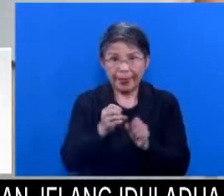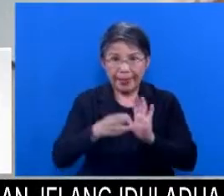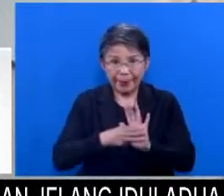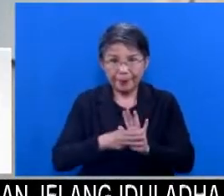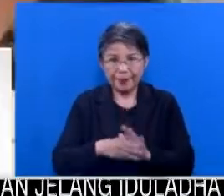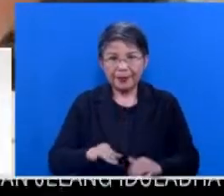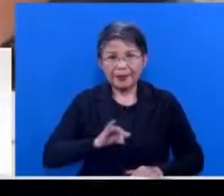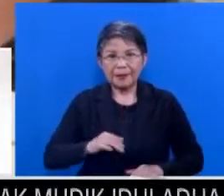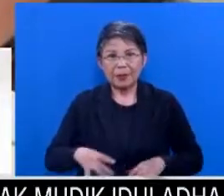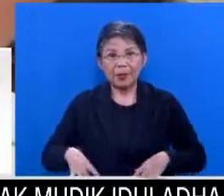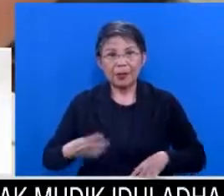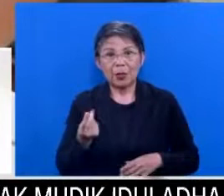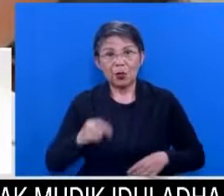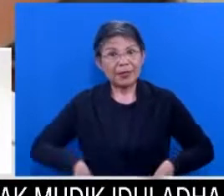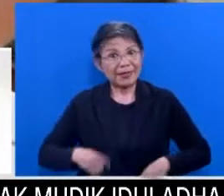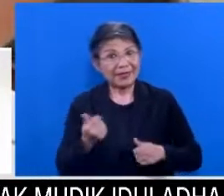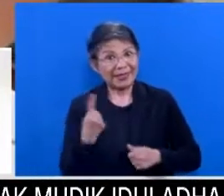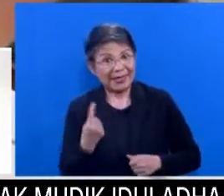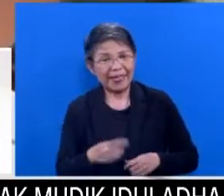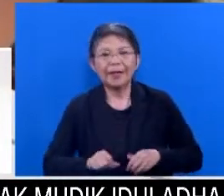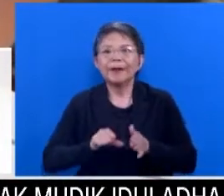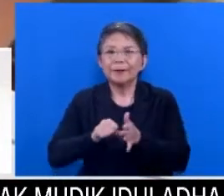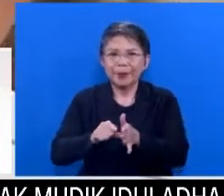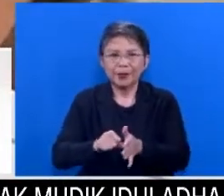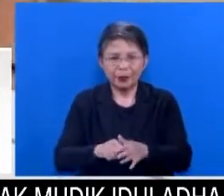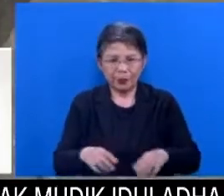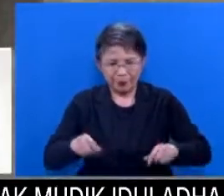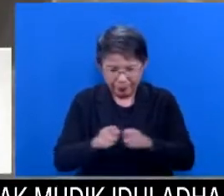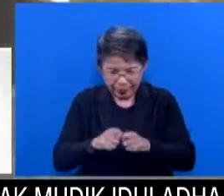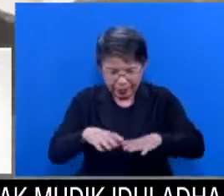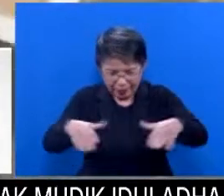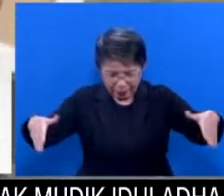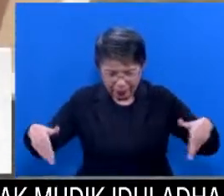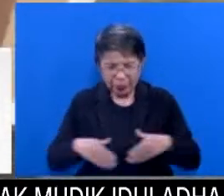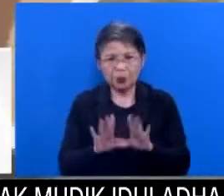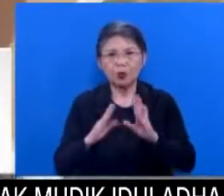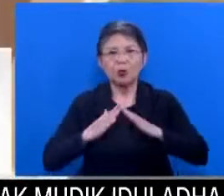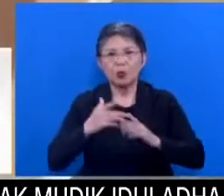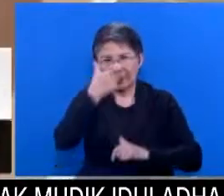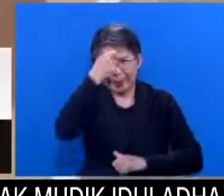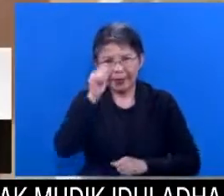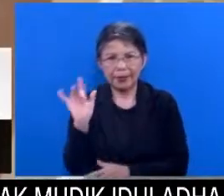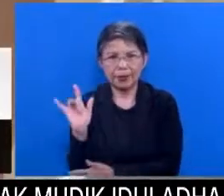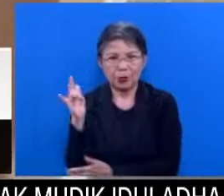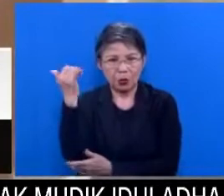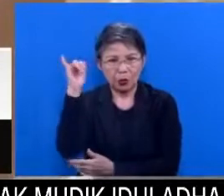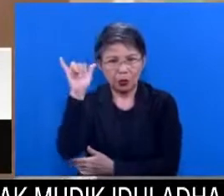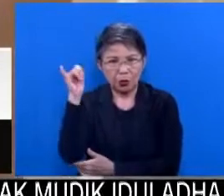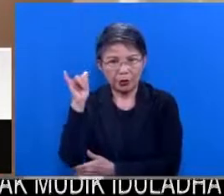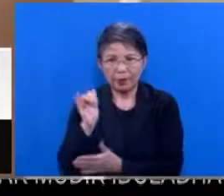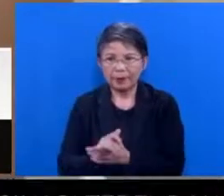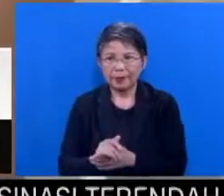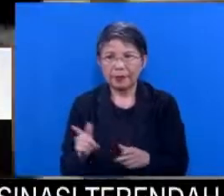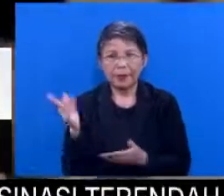membuat peti mati untuk membantu kebutuhan peti mati di sejumlah rumah sakit di Yogyakarta. Peti mati yang diproduksi berbahan